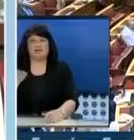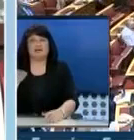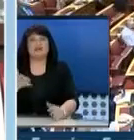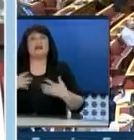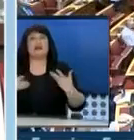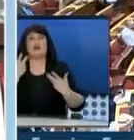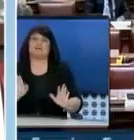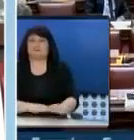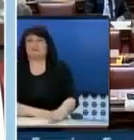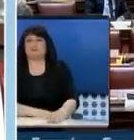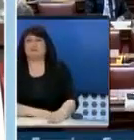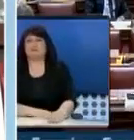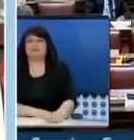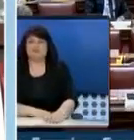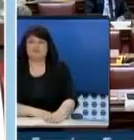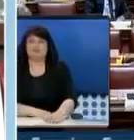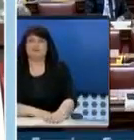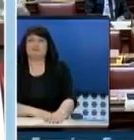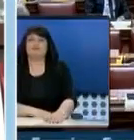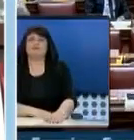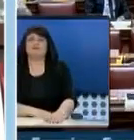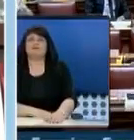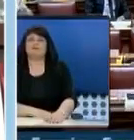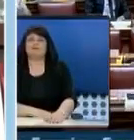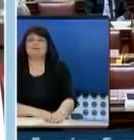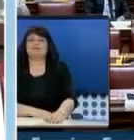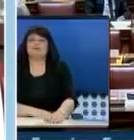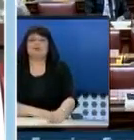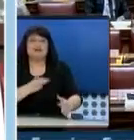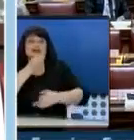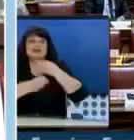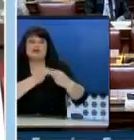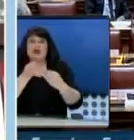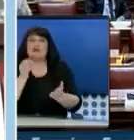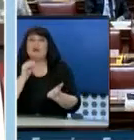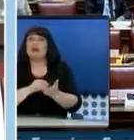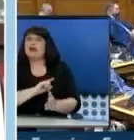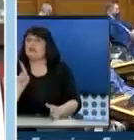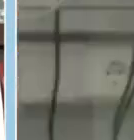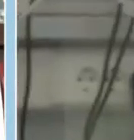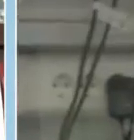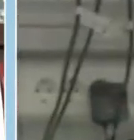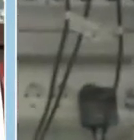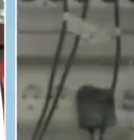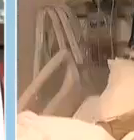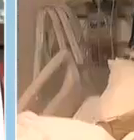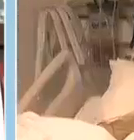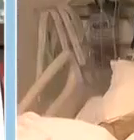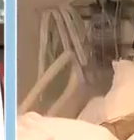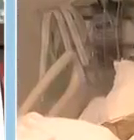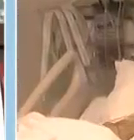αλλά θα κρυθούμε συνολικά, είναι να βγούμε από αυτή τη μάχη, όπως και όλη η διεθνή σκηνότητα δίνει την ίδια μάχη, με όσο το δυνατόν